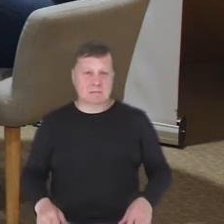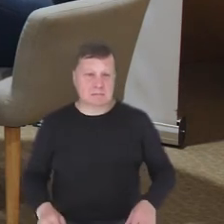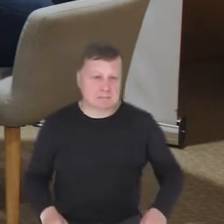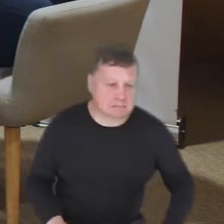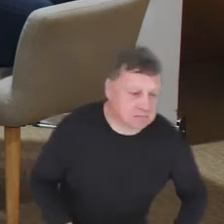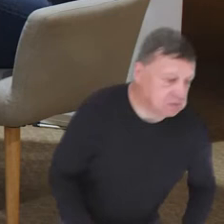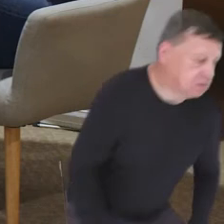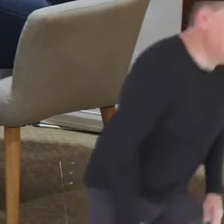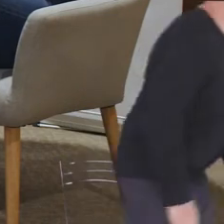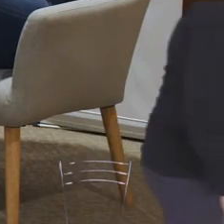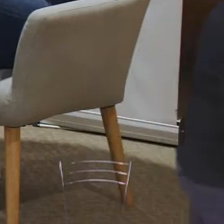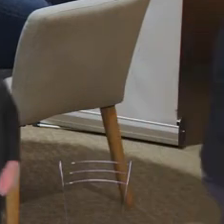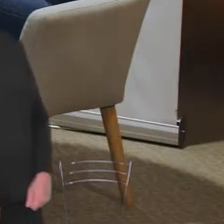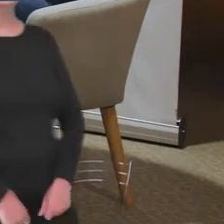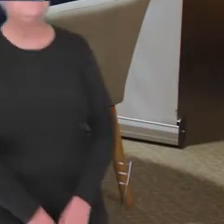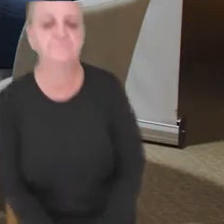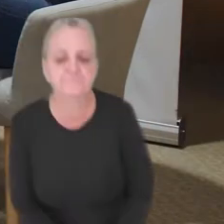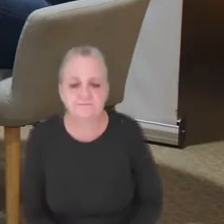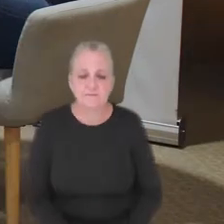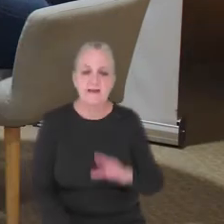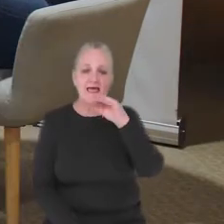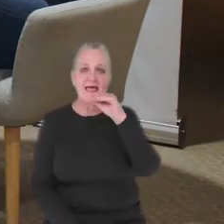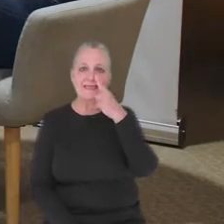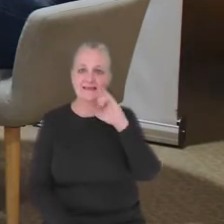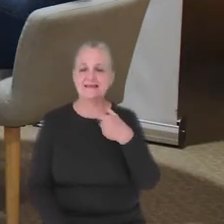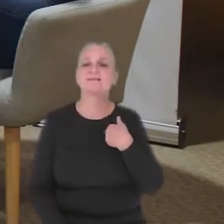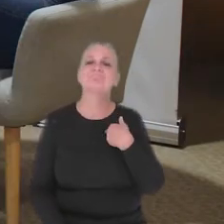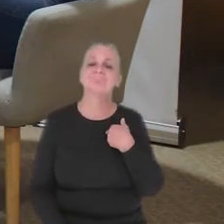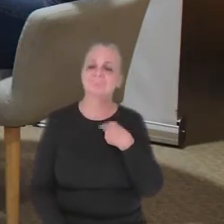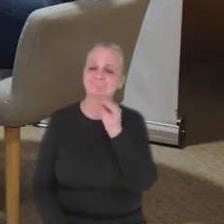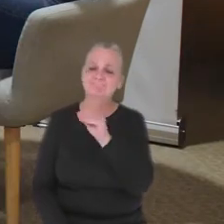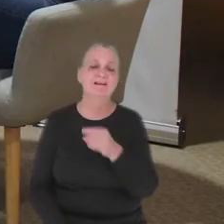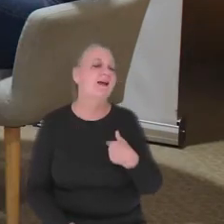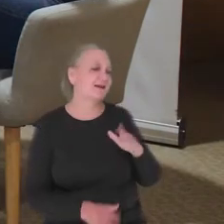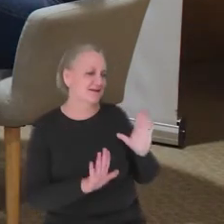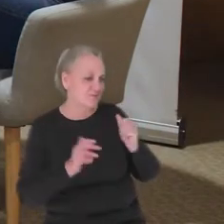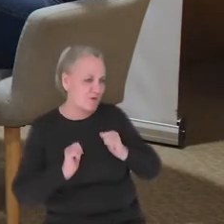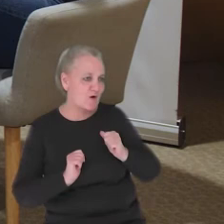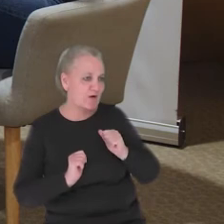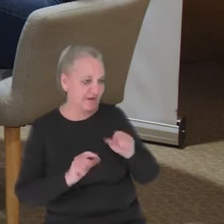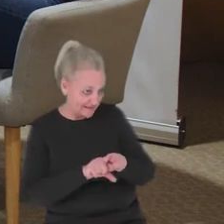No, ja się w pełni zgadzam, bardzo spoko odpowiedziałaś. Ale też do 500.